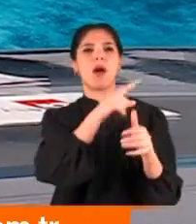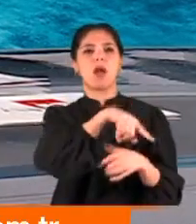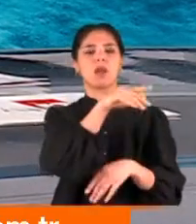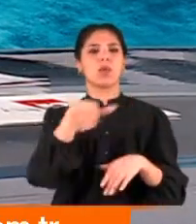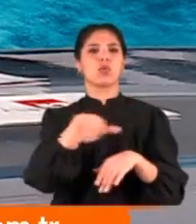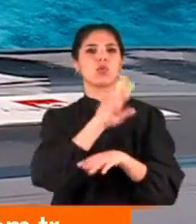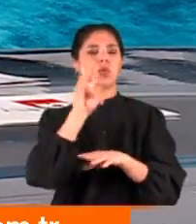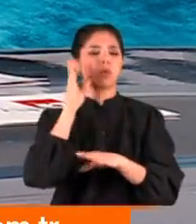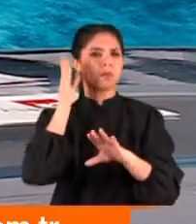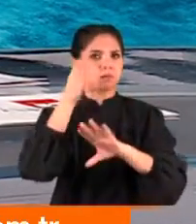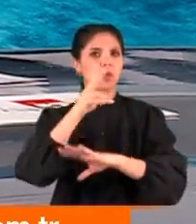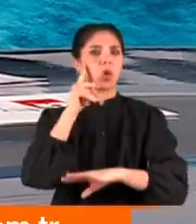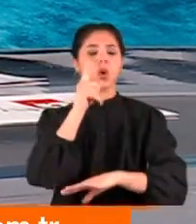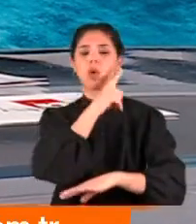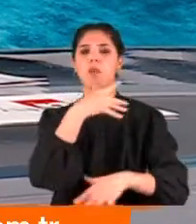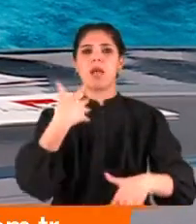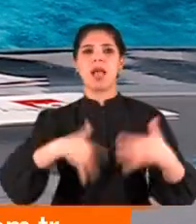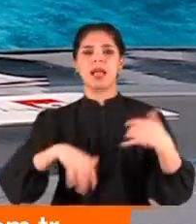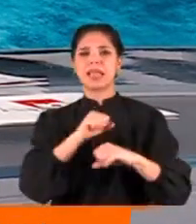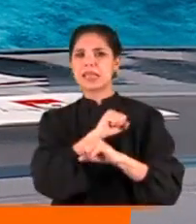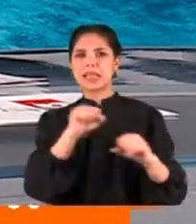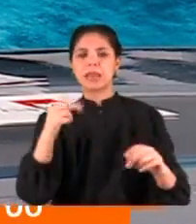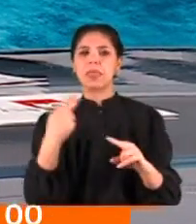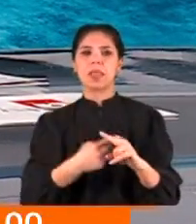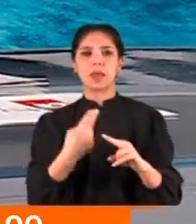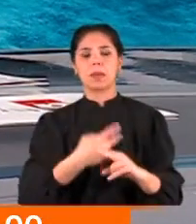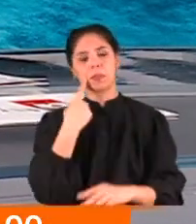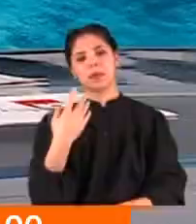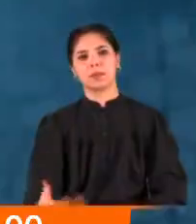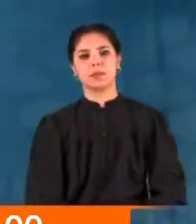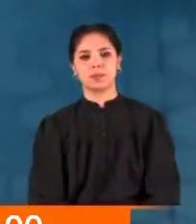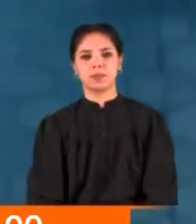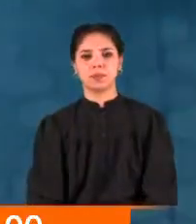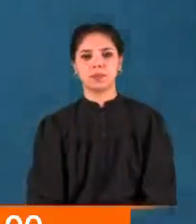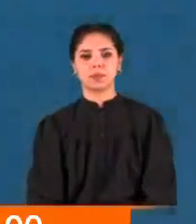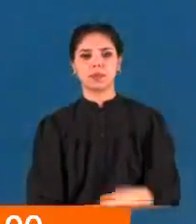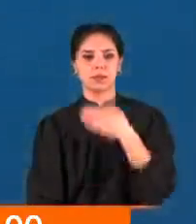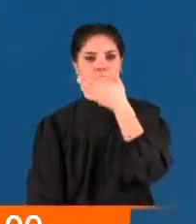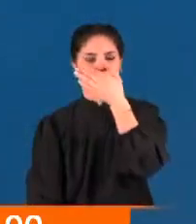sokağa çıktı ve görme engellilerin yaşadığı mağduriyeti deneyimledi.